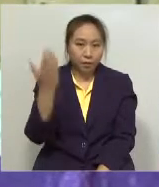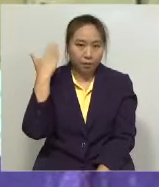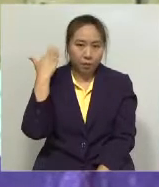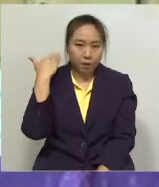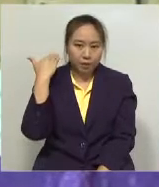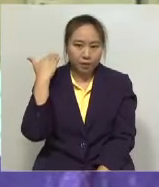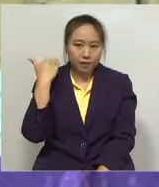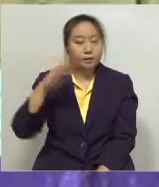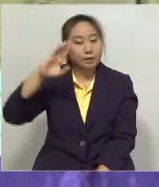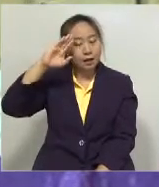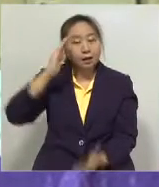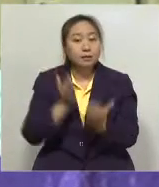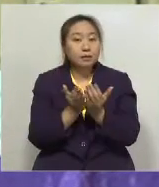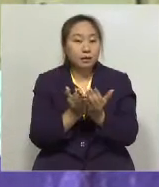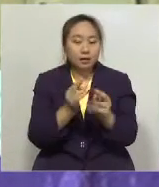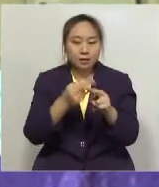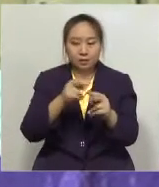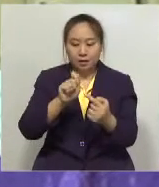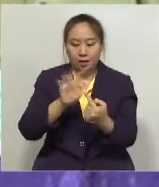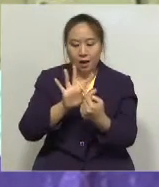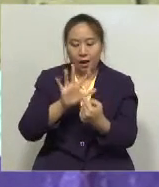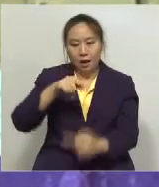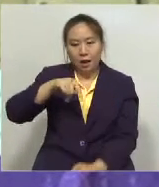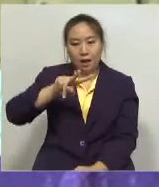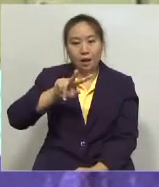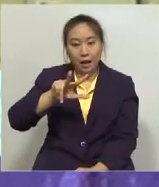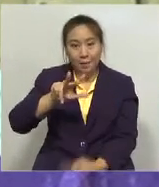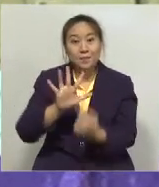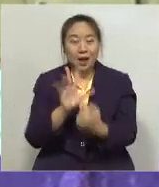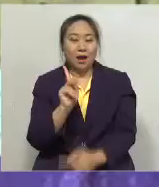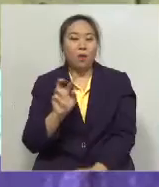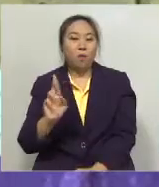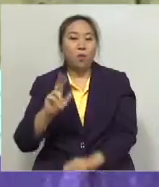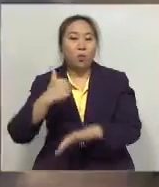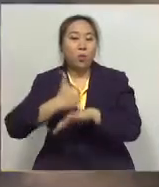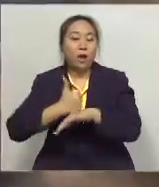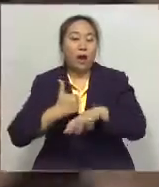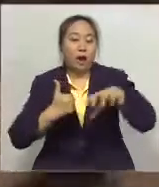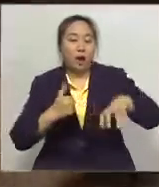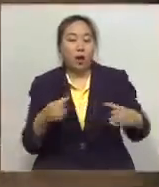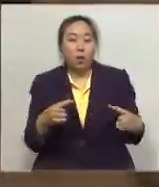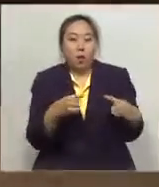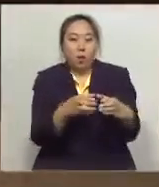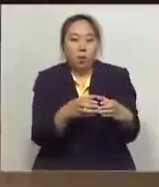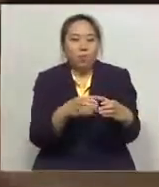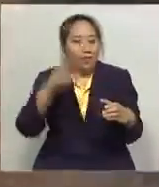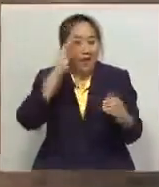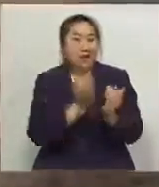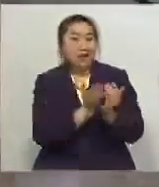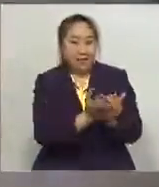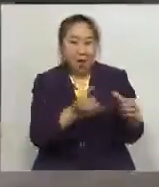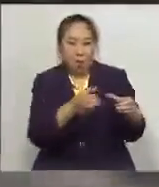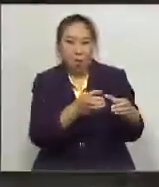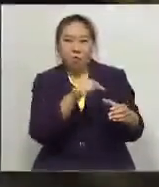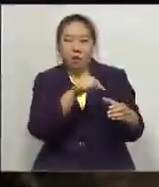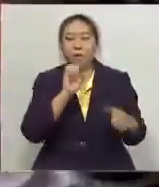โดยเมื่อวานนี้นะครับพลเรือตรีอาภากรอยู่คงแก้วผู้บัญชาการหน่วยบัญชาการสงครามพิเศษทางเรือบอกว่า